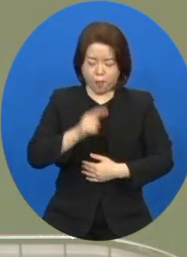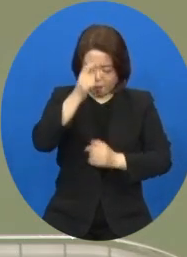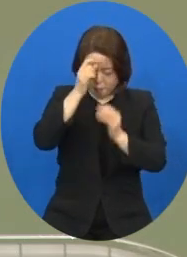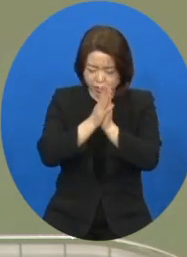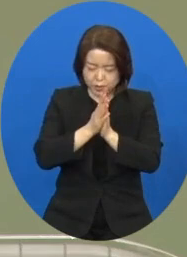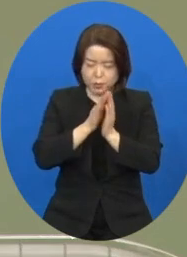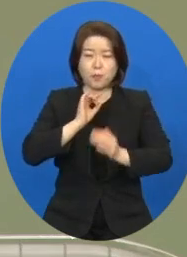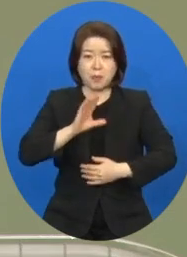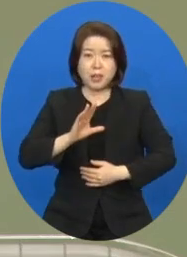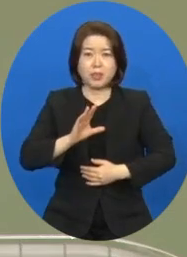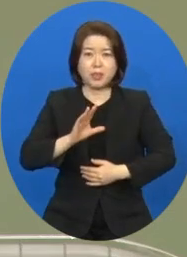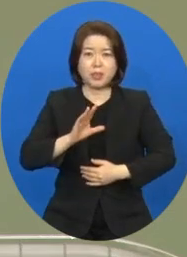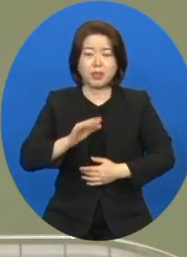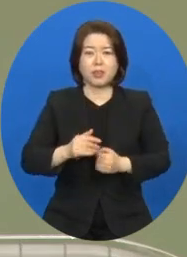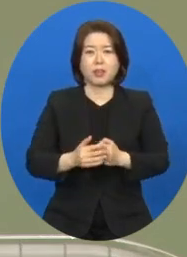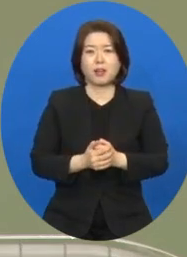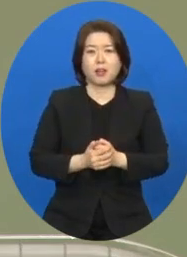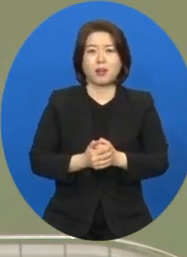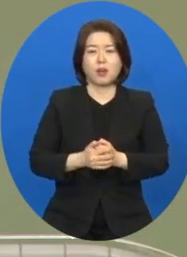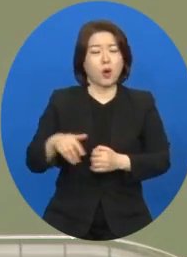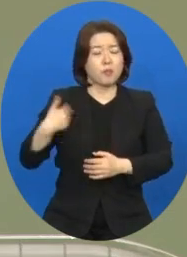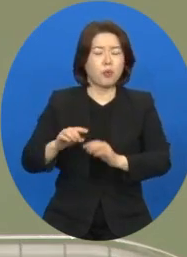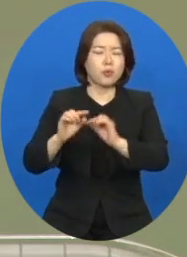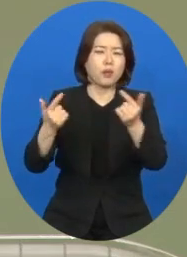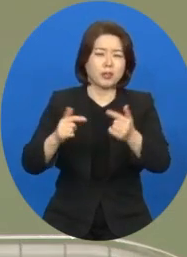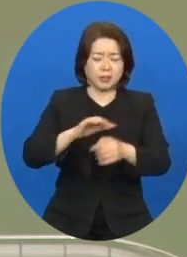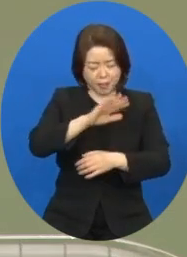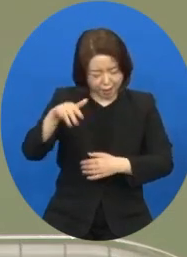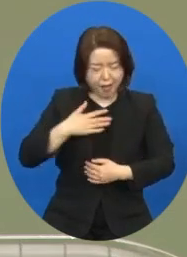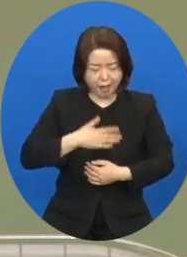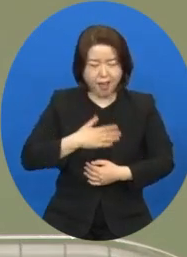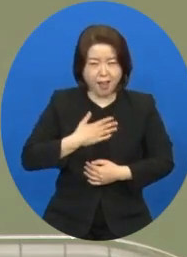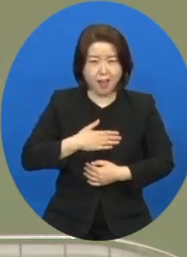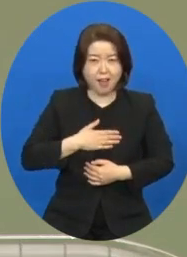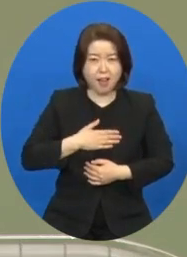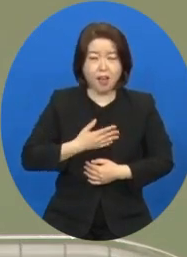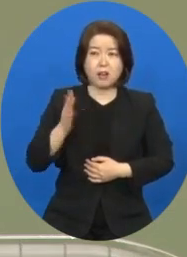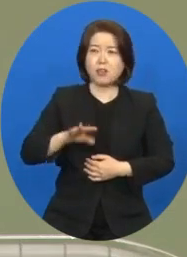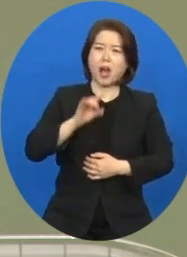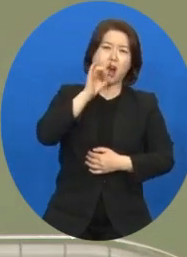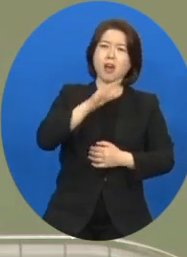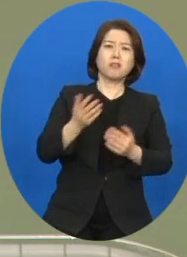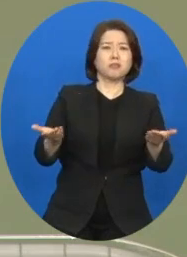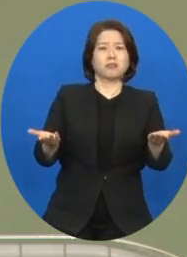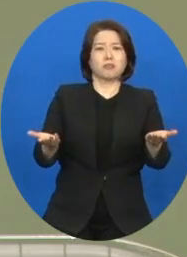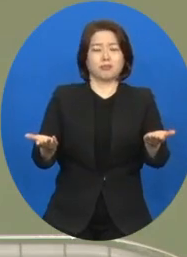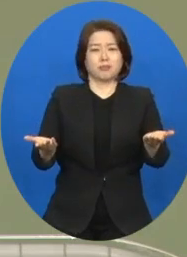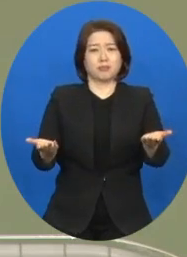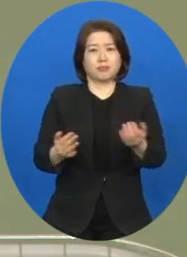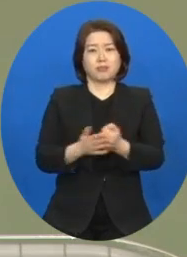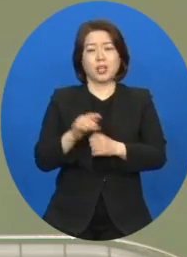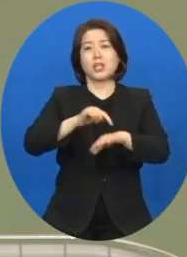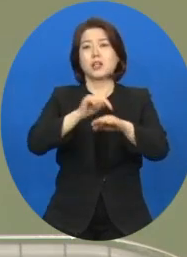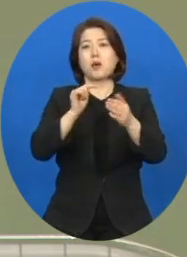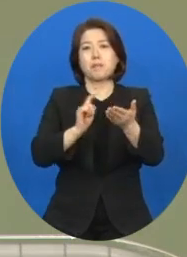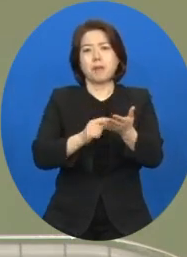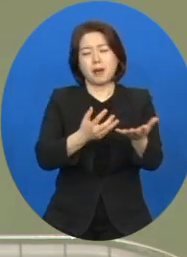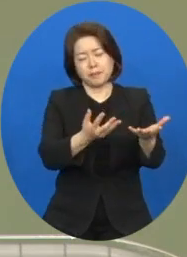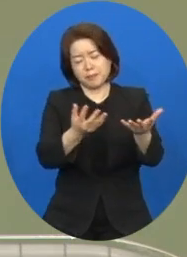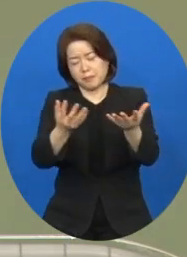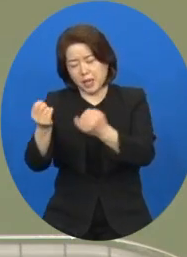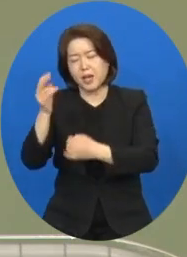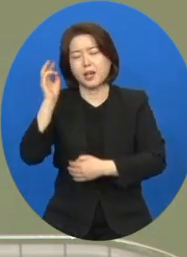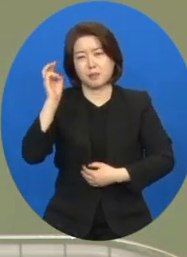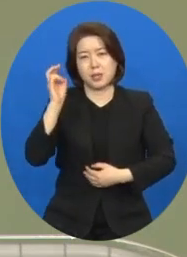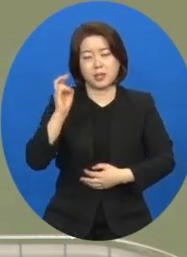하라. 모르는 거 아니라고요. 근데 안 됐는데 어떡해요? 이런 심정이신 분들이 많으실